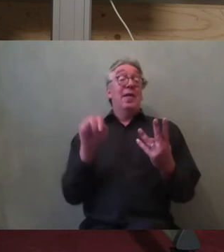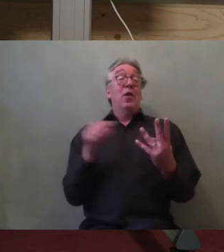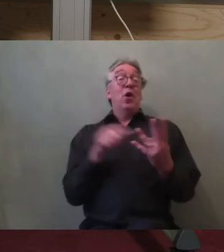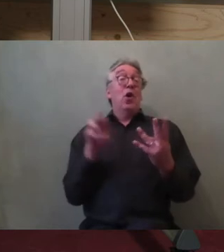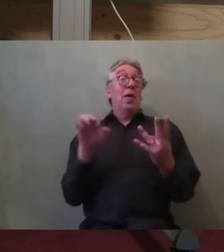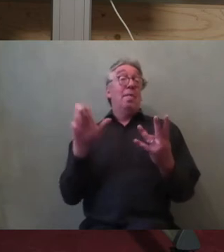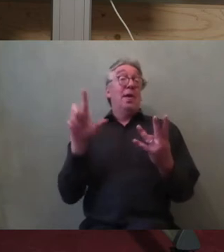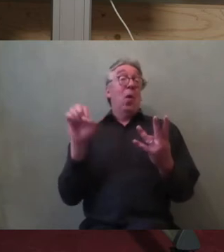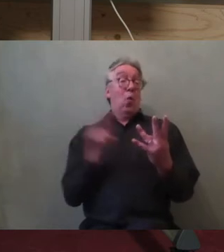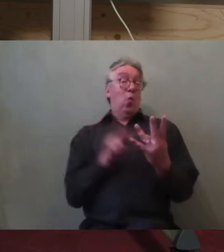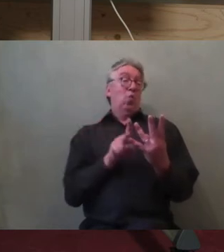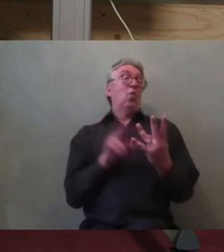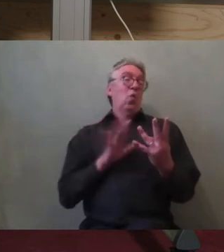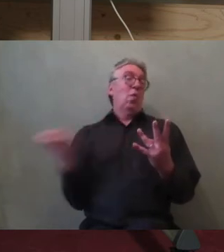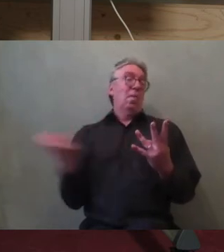onderzoek.